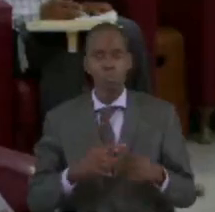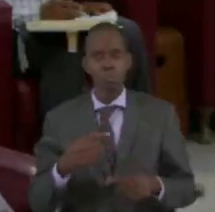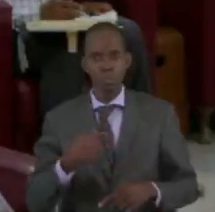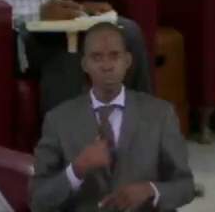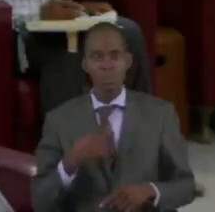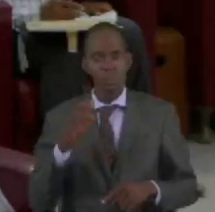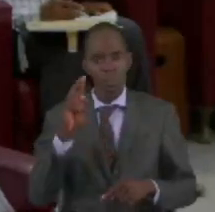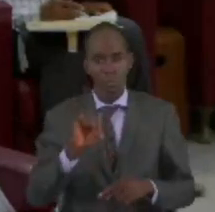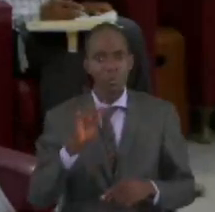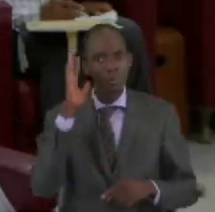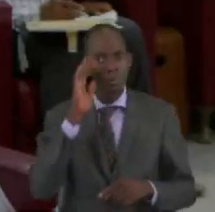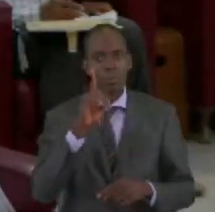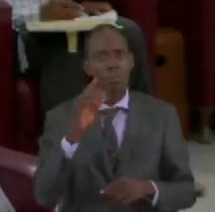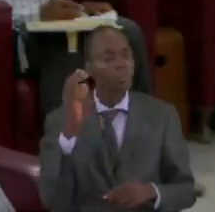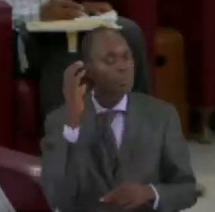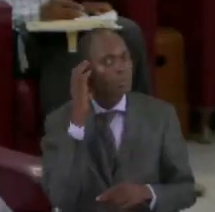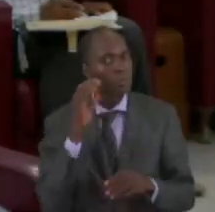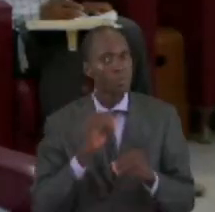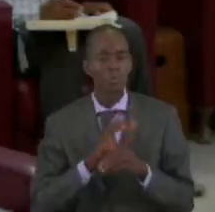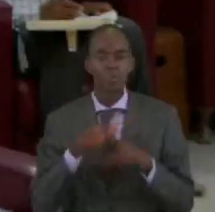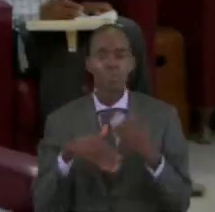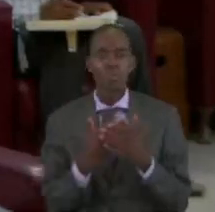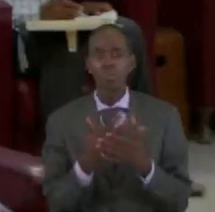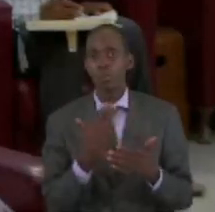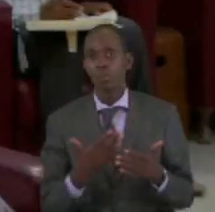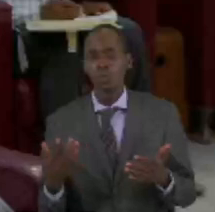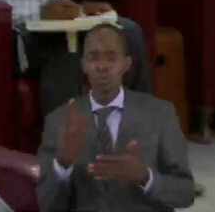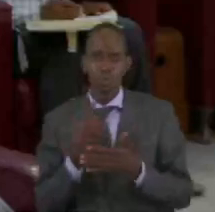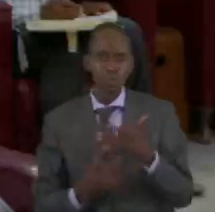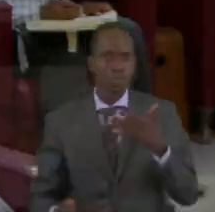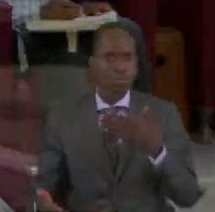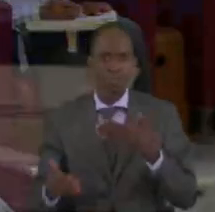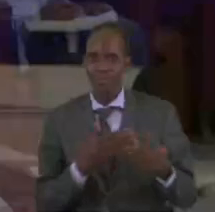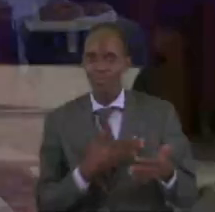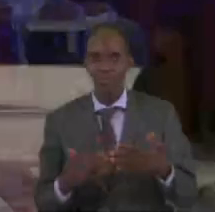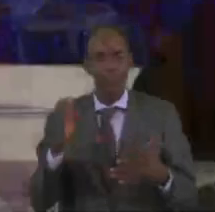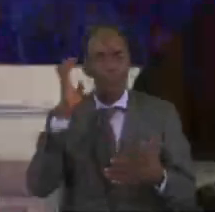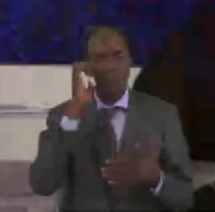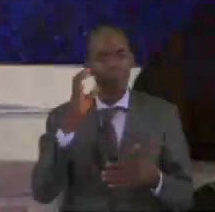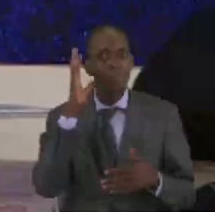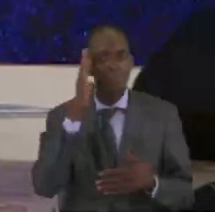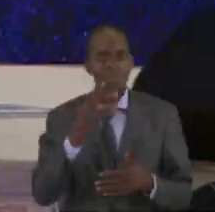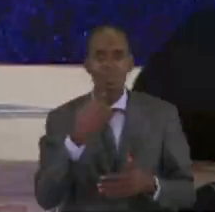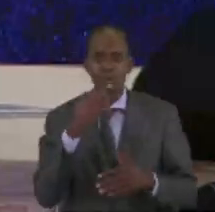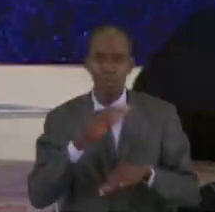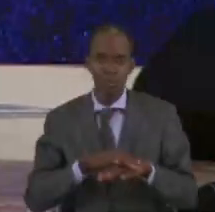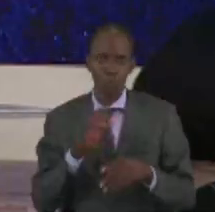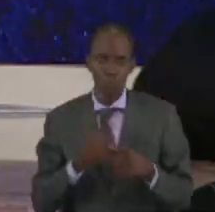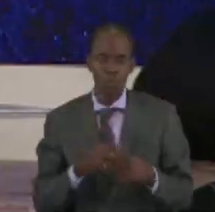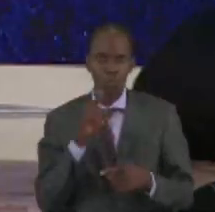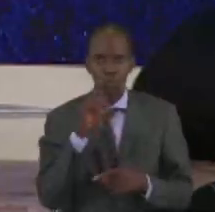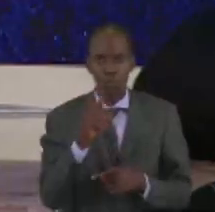Vous l'écouterez dans tout ce qu'il vous dira.